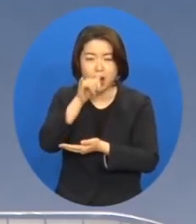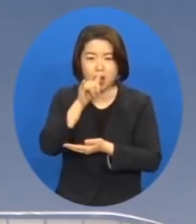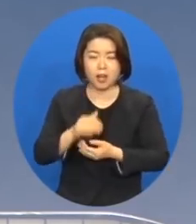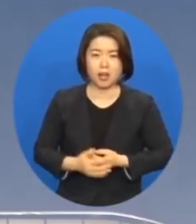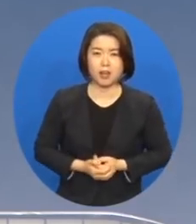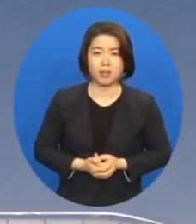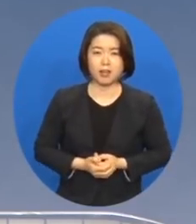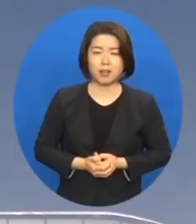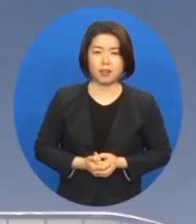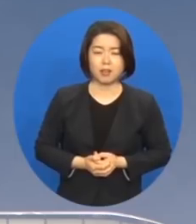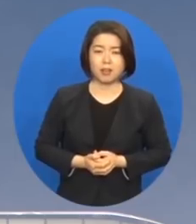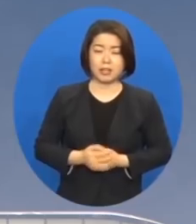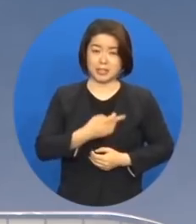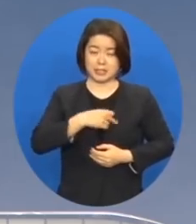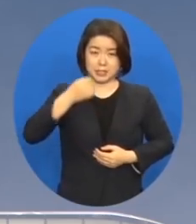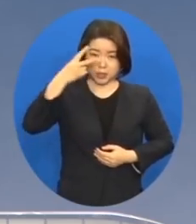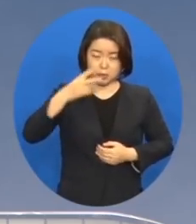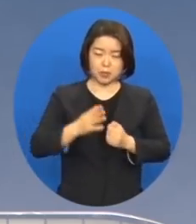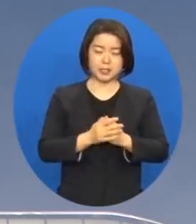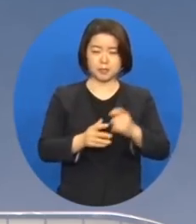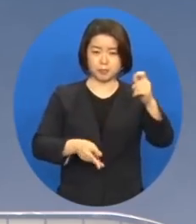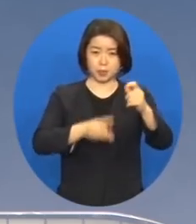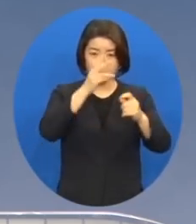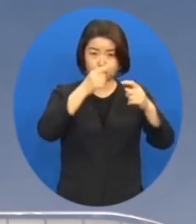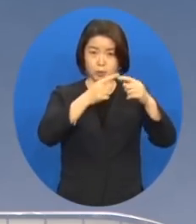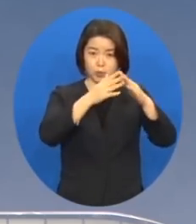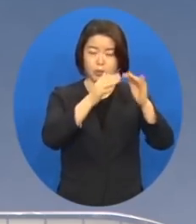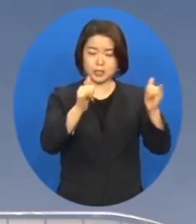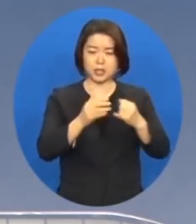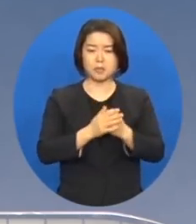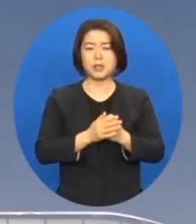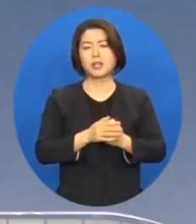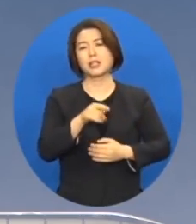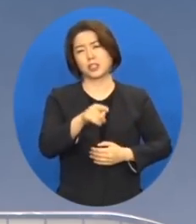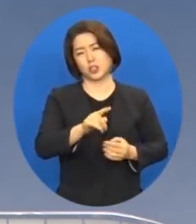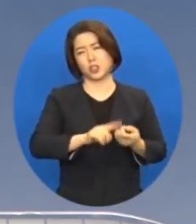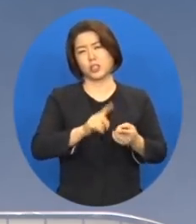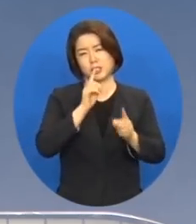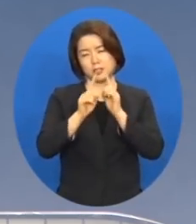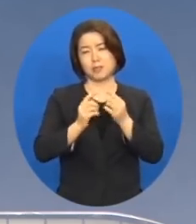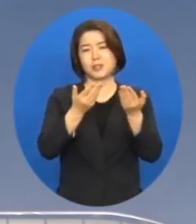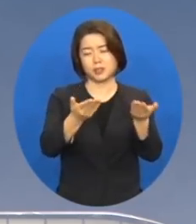사도 바울이 지금 고린도 교인들에게 바로 그 점을 지적해주고 있는 겁니다.